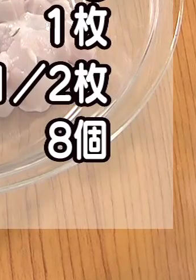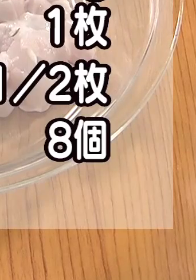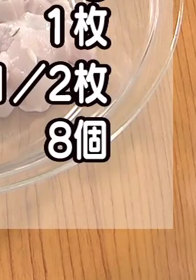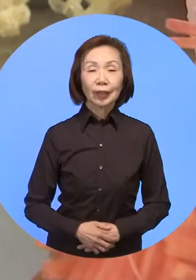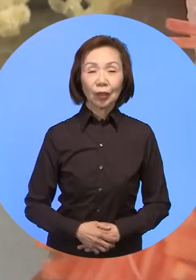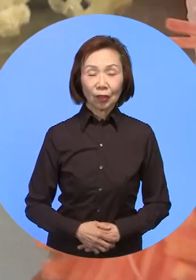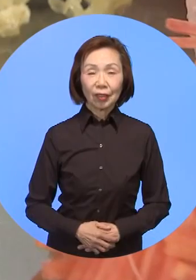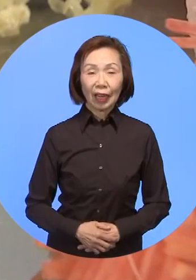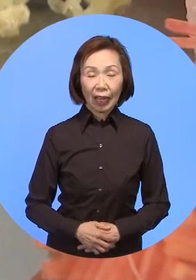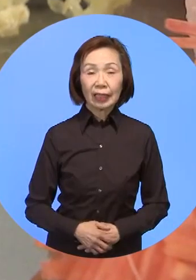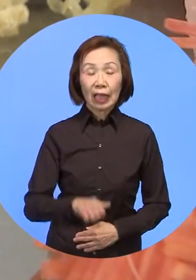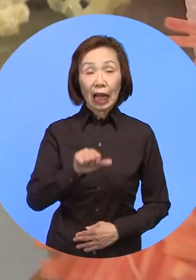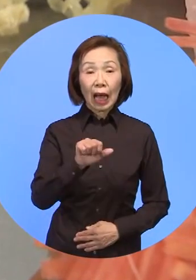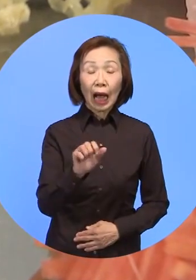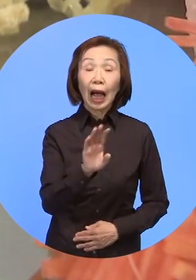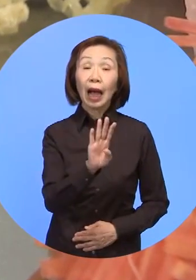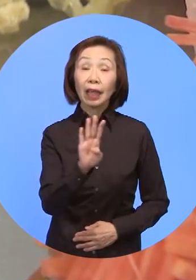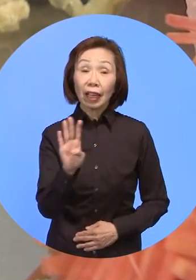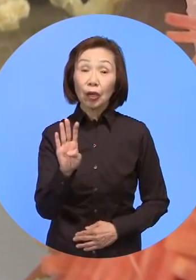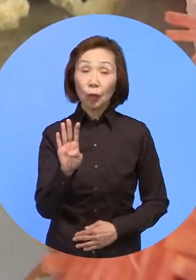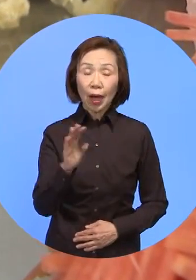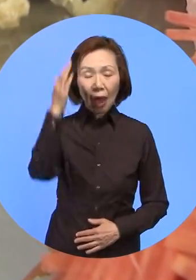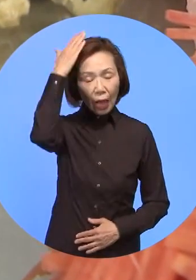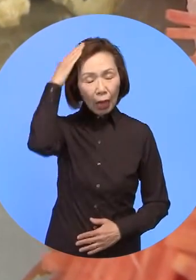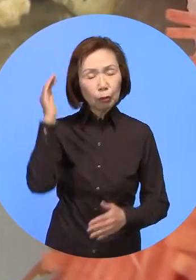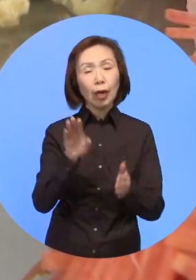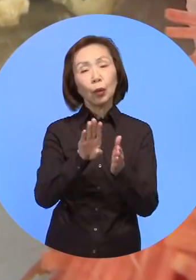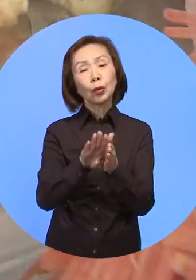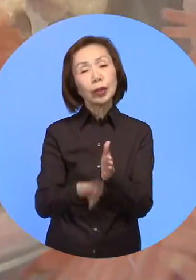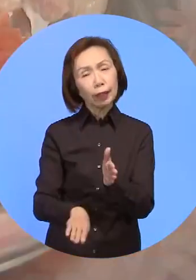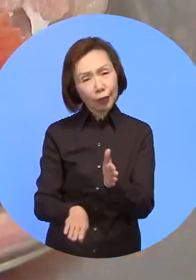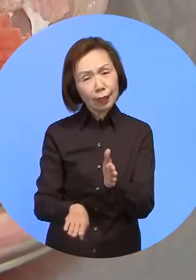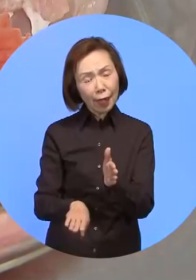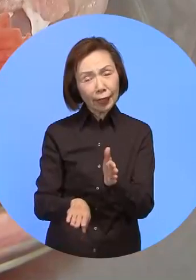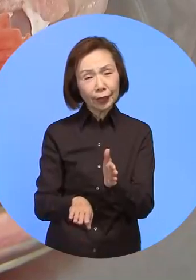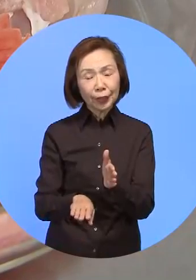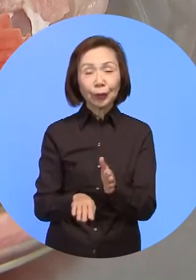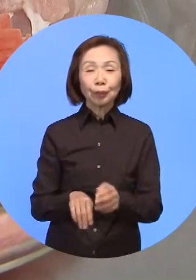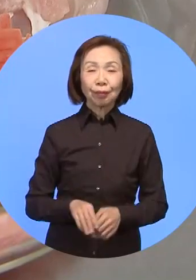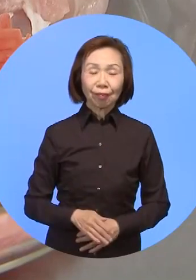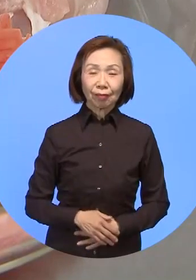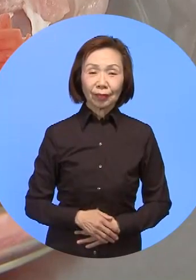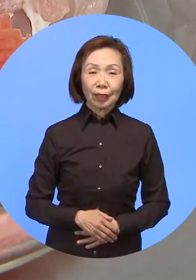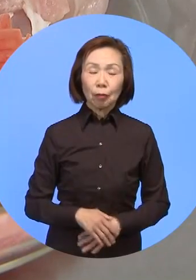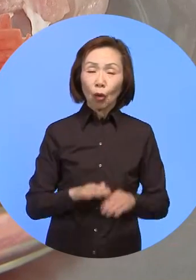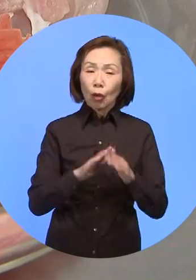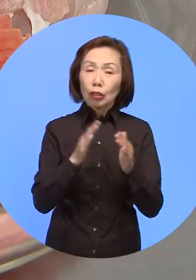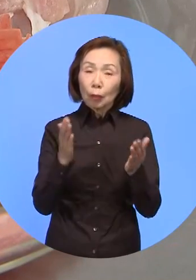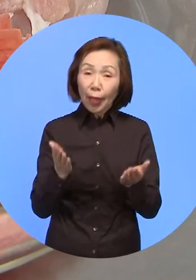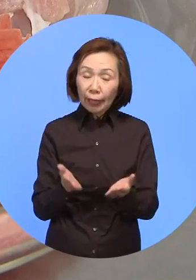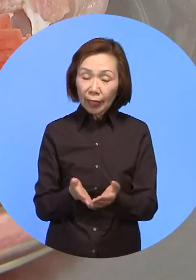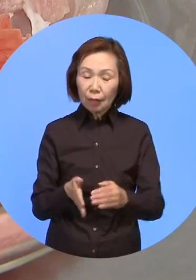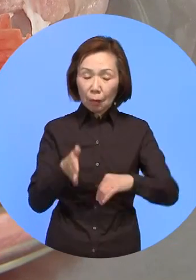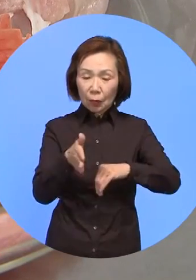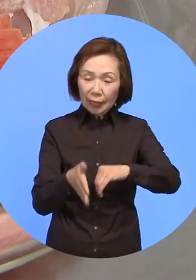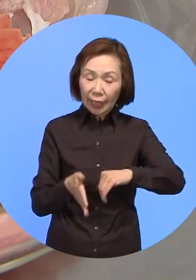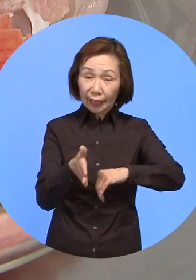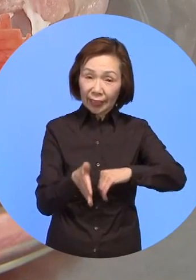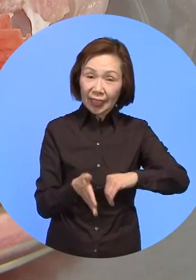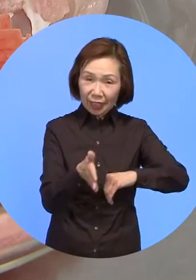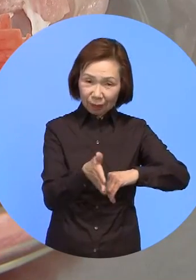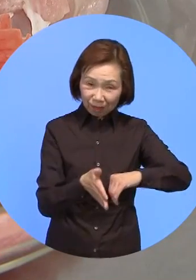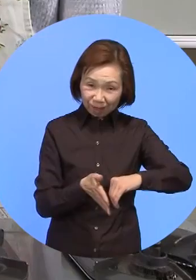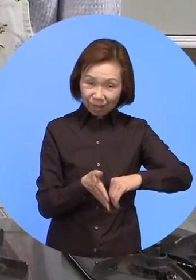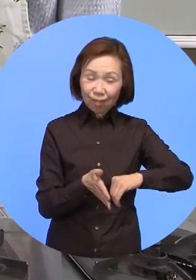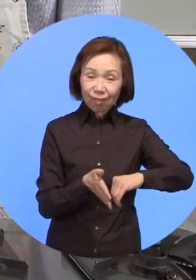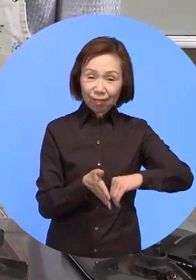個です。 で薄揚げは油抜きしてください。で、全て、千切りです。